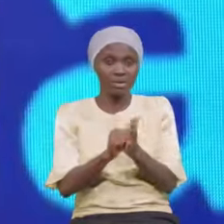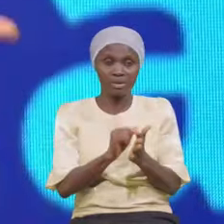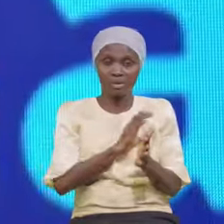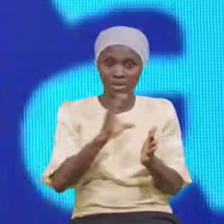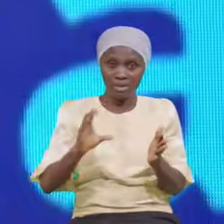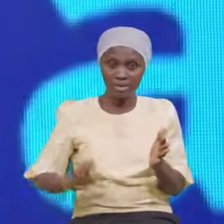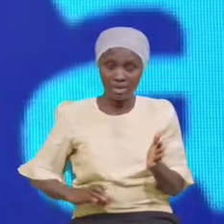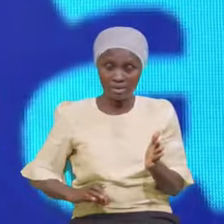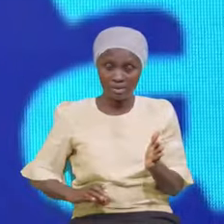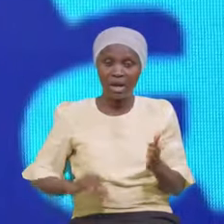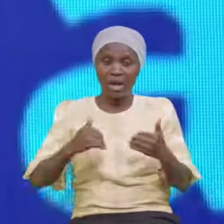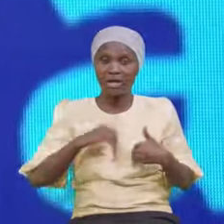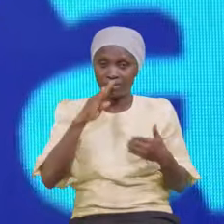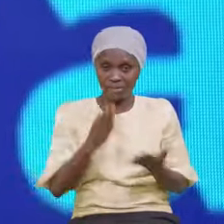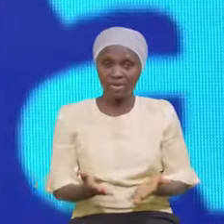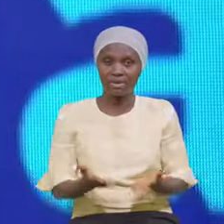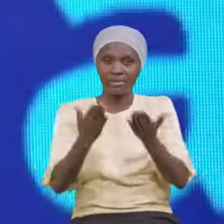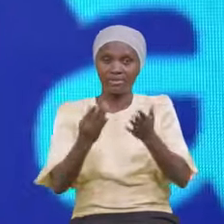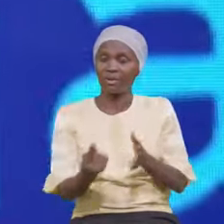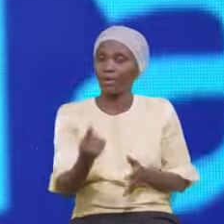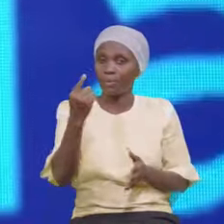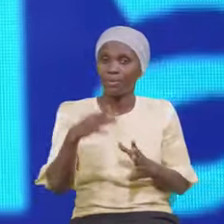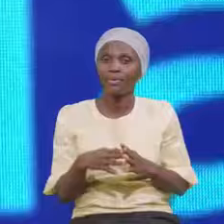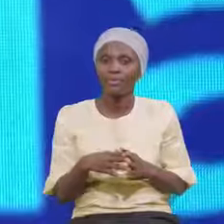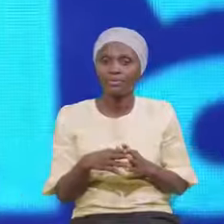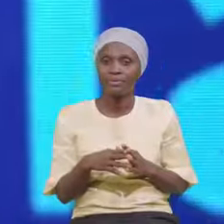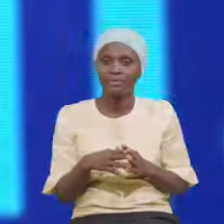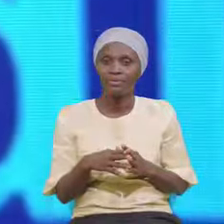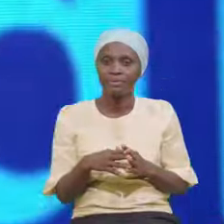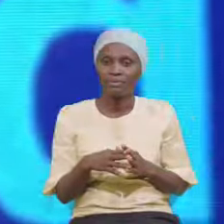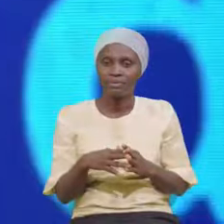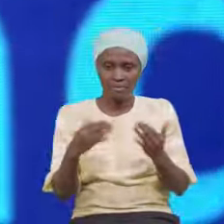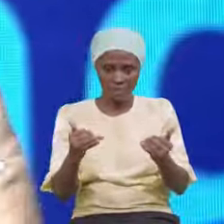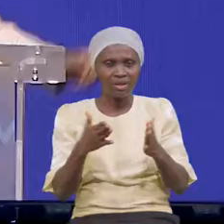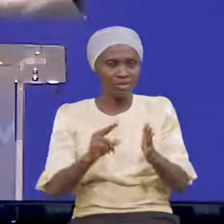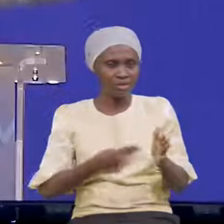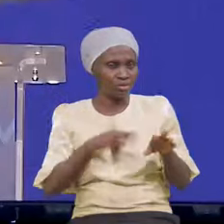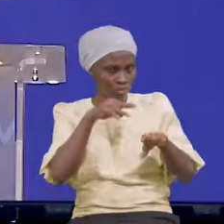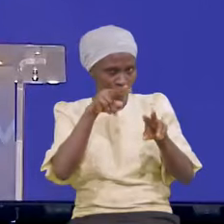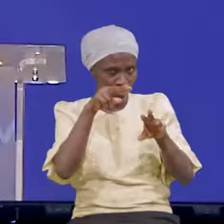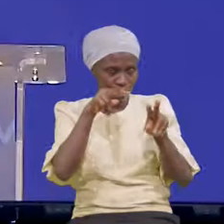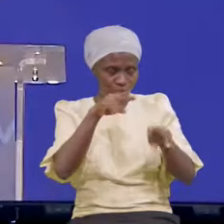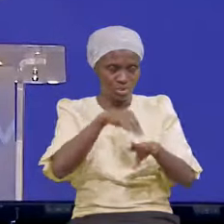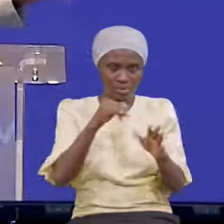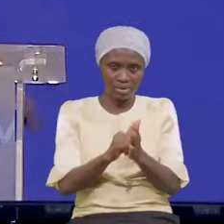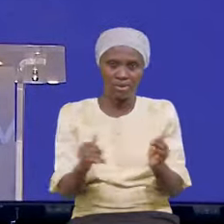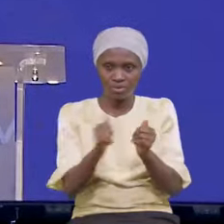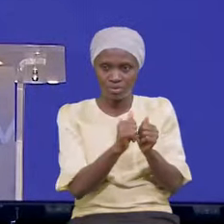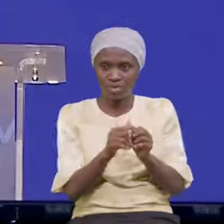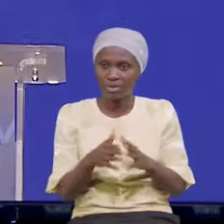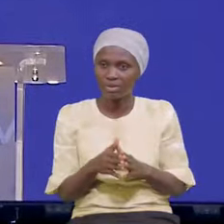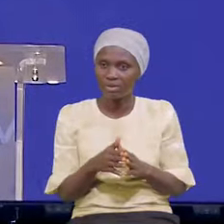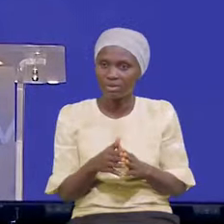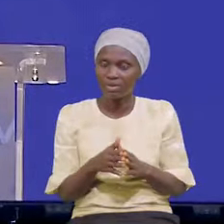హస్ బీన్ లిఫ్టెడ్ అప్, మీరు క్రీస్తుని పైకెత్తబడి వాడిగా గుర్తించినప్పుడు, లెట్స్ లుక్ అట్ దట్ టుగెదర్, ఇప్పుడు మరలా కలిసి మనం చూద్దాం. లుక్ అట్